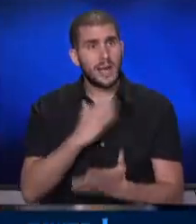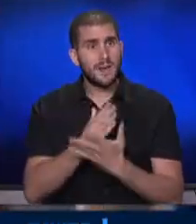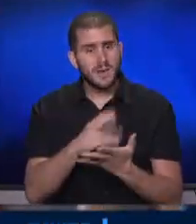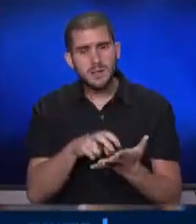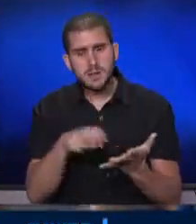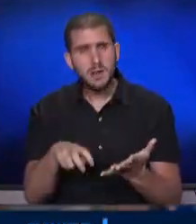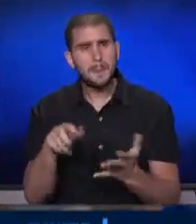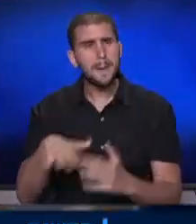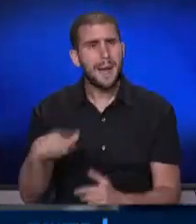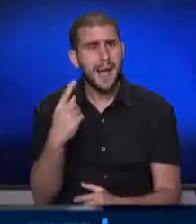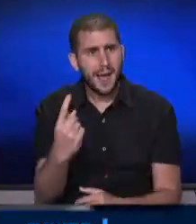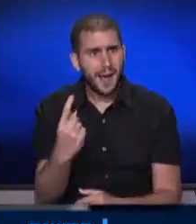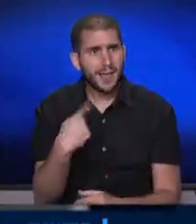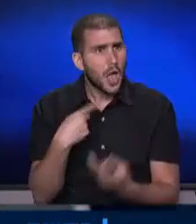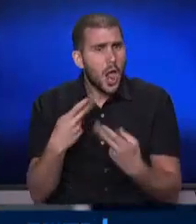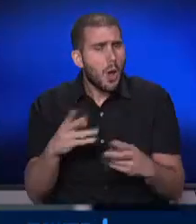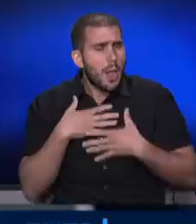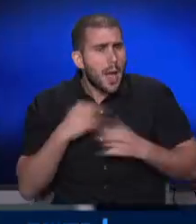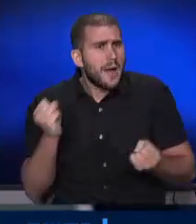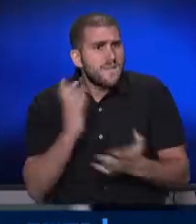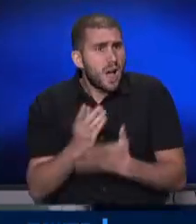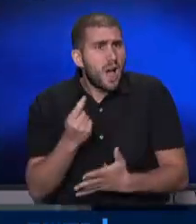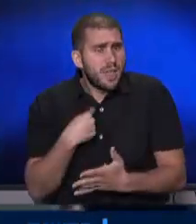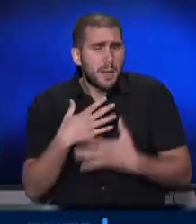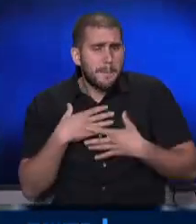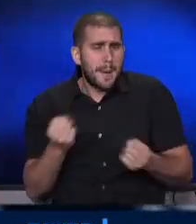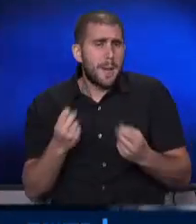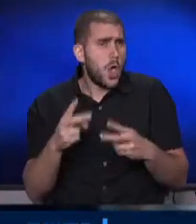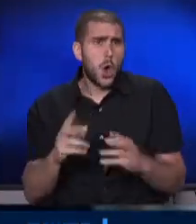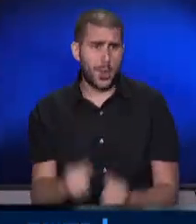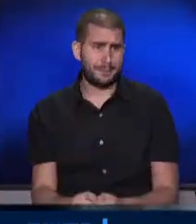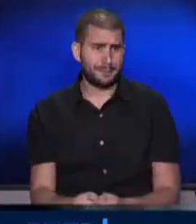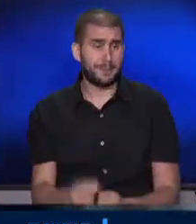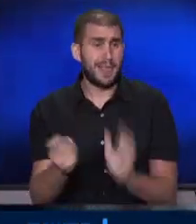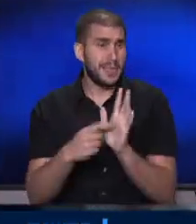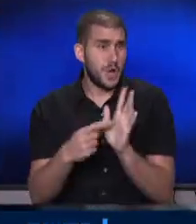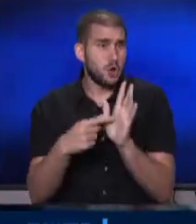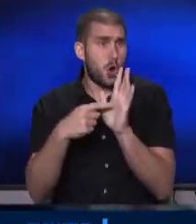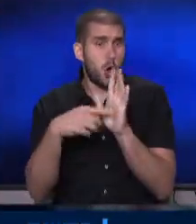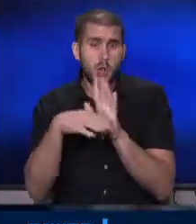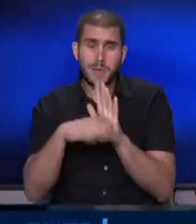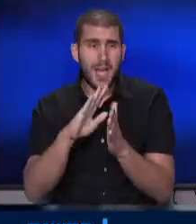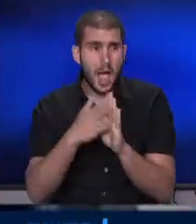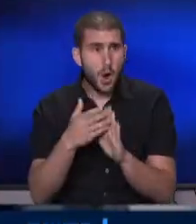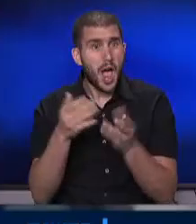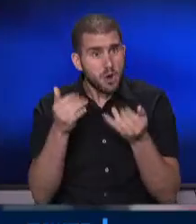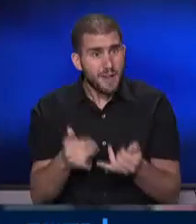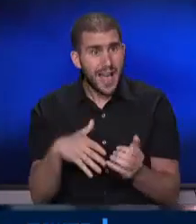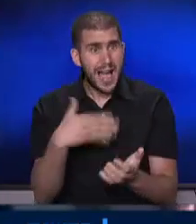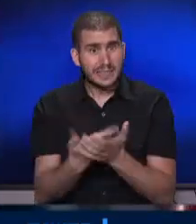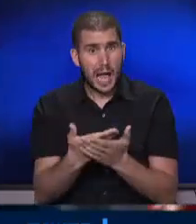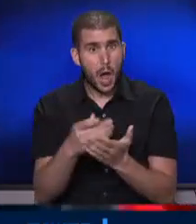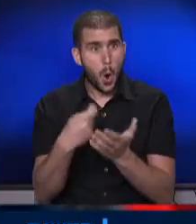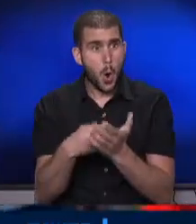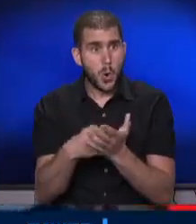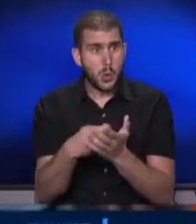לצאת מהמערכת. לא יכולה יותר, אני פשוט לא יכולה יותר. כל הדרישות והכל. ועכשיו ההצעות של